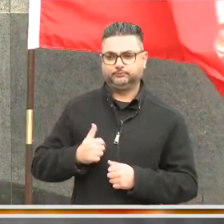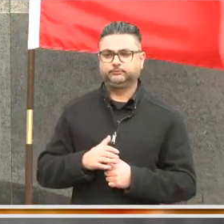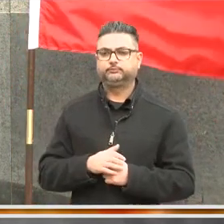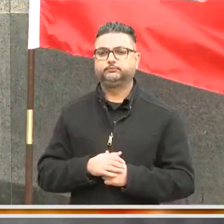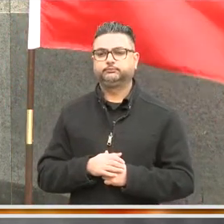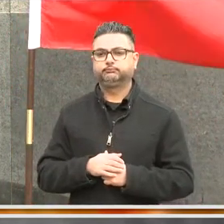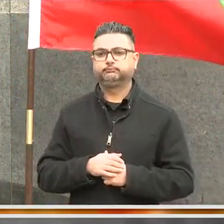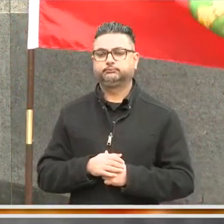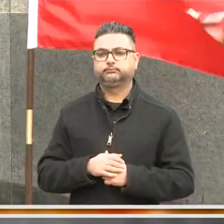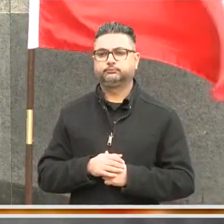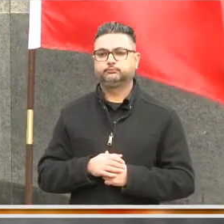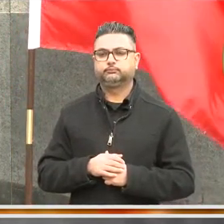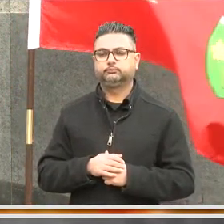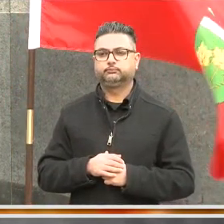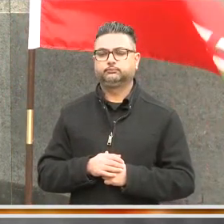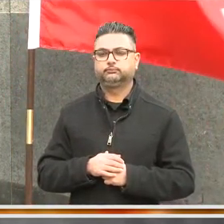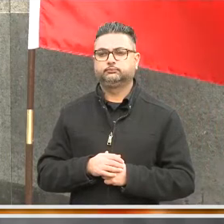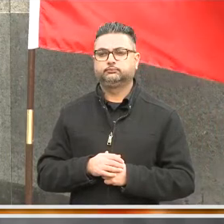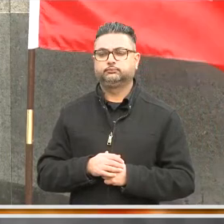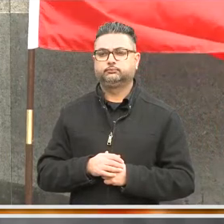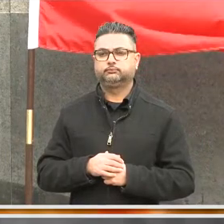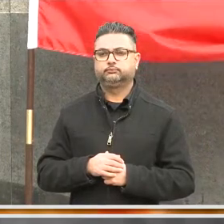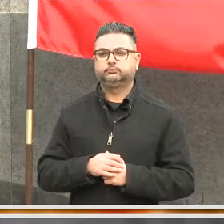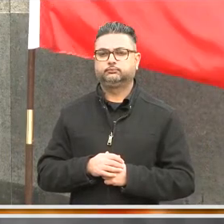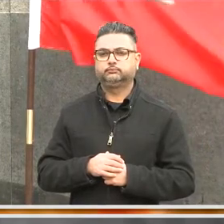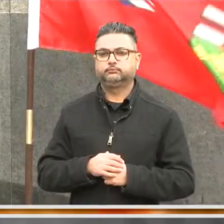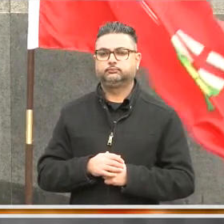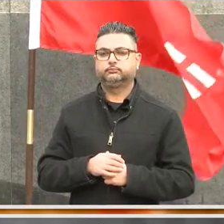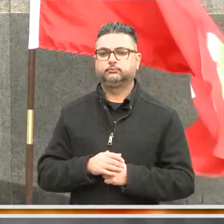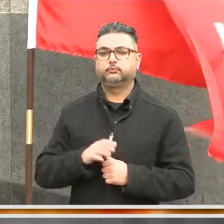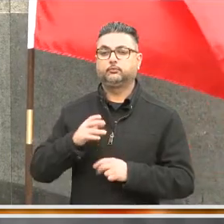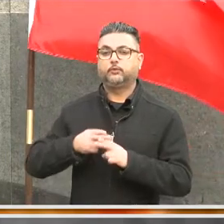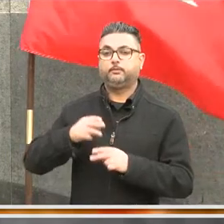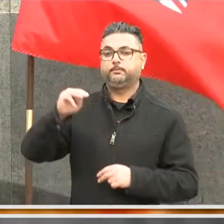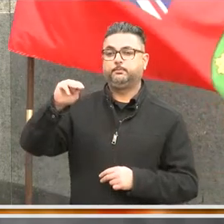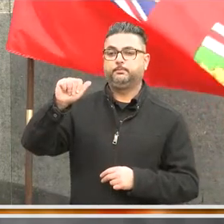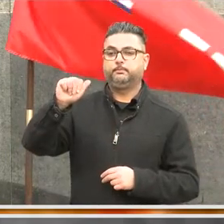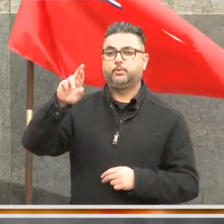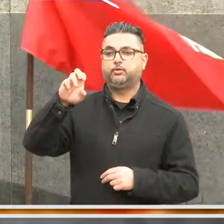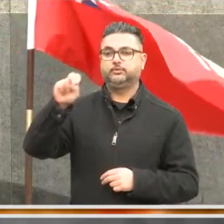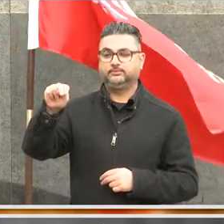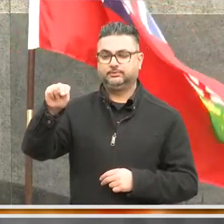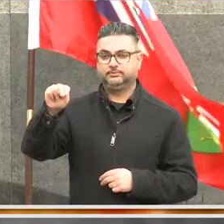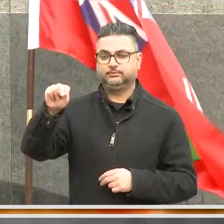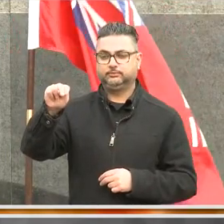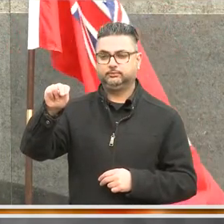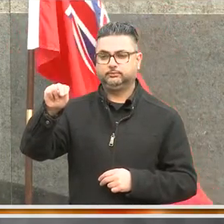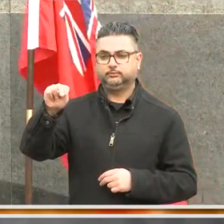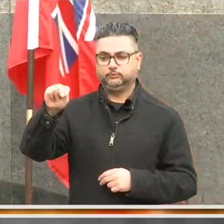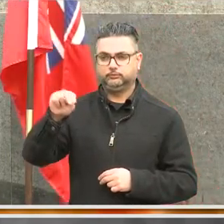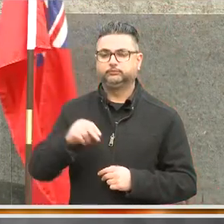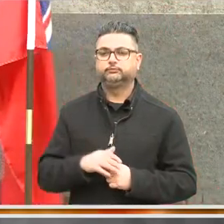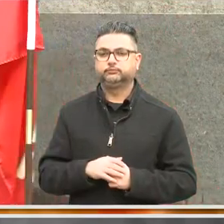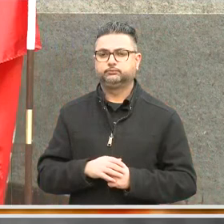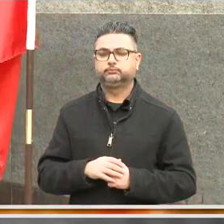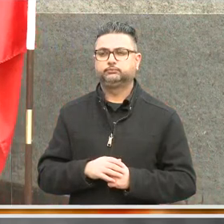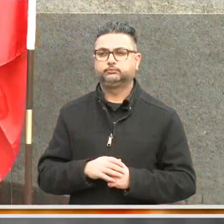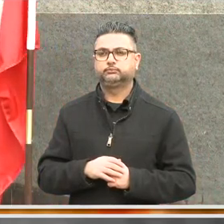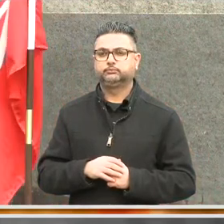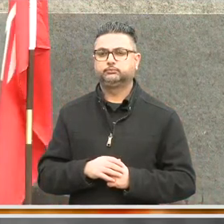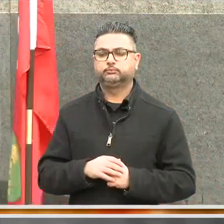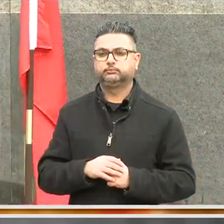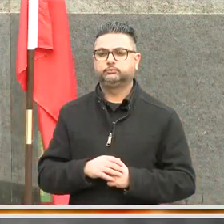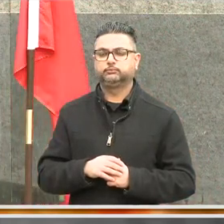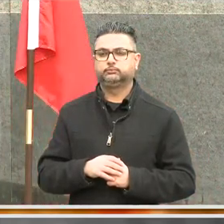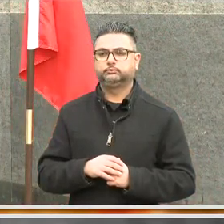mémoire du sacrifice est également préservée par la jeunesse de notre nation et démontrée par la promesse de se souvenir,